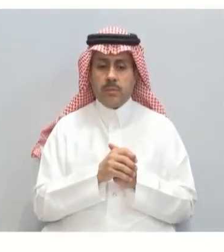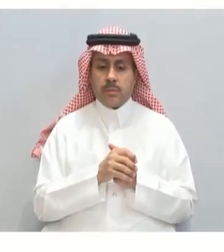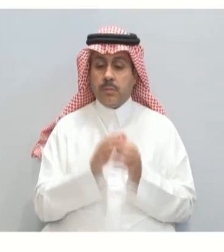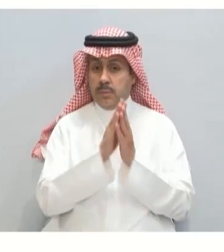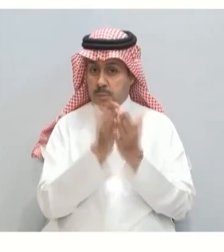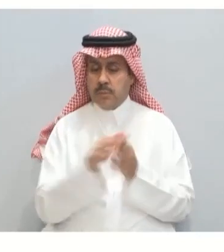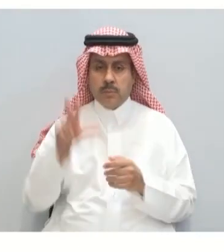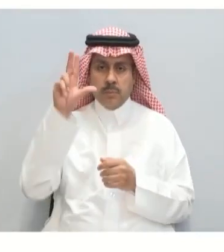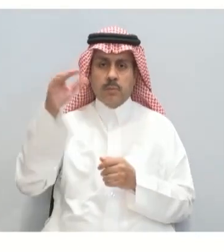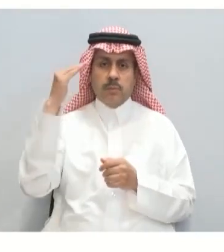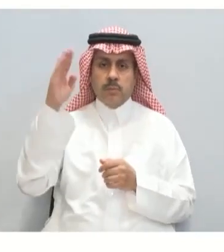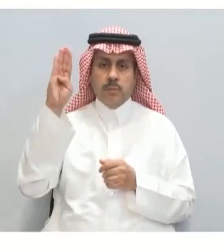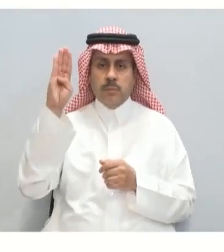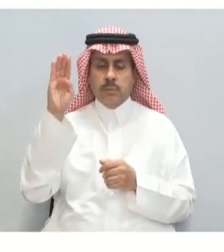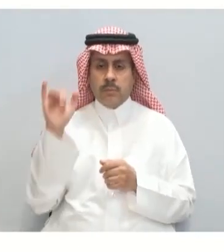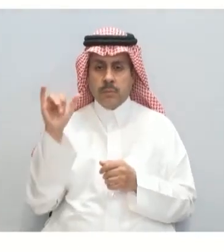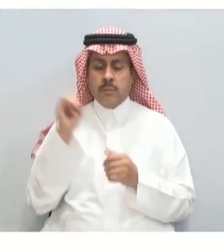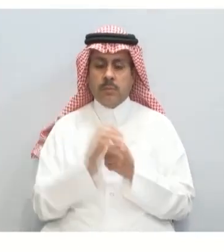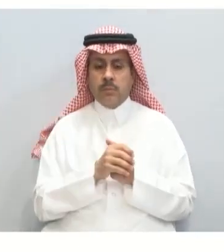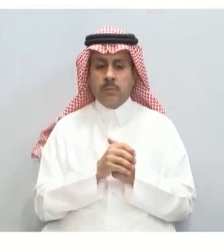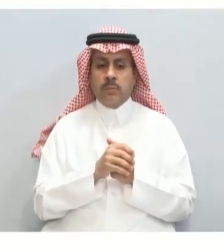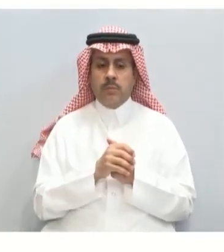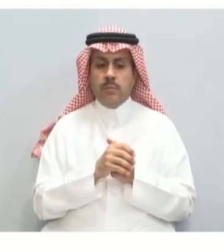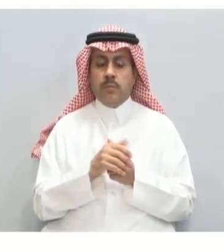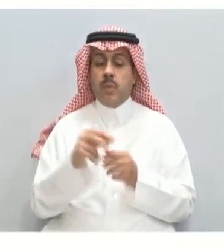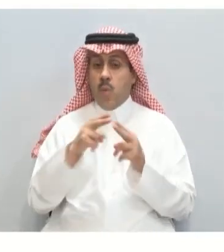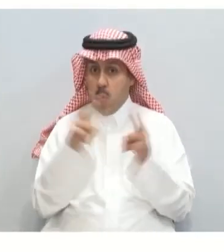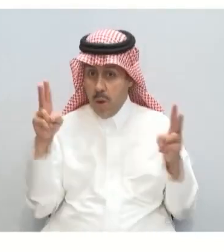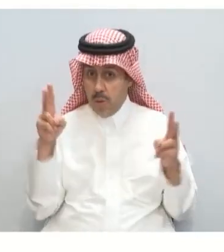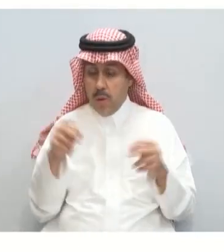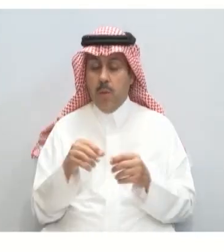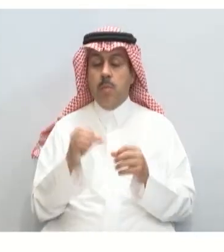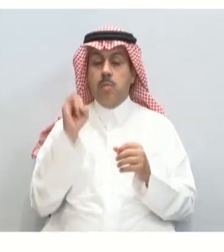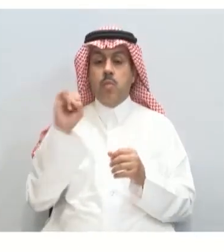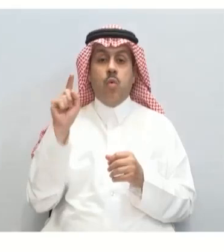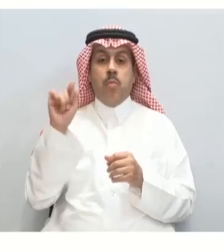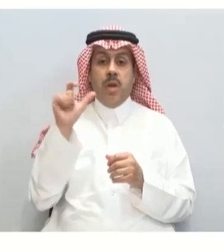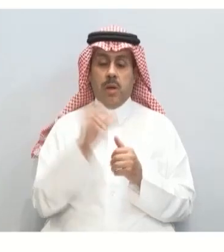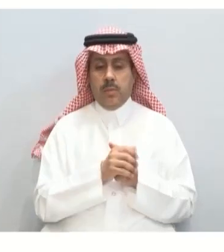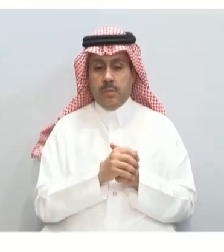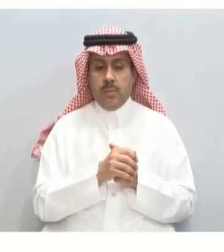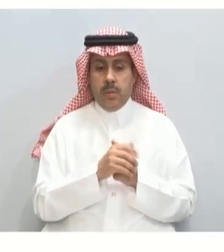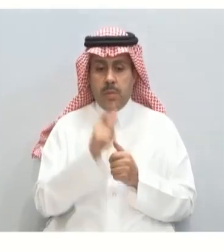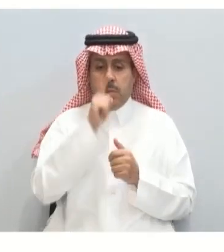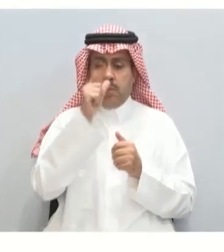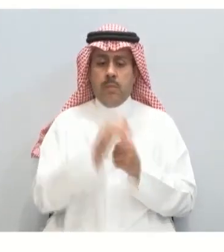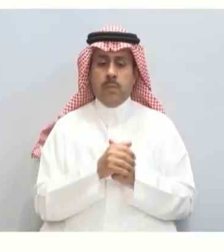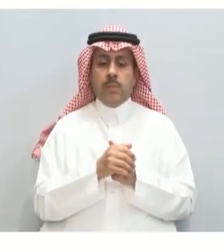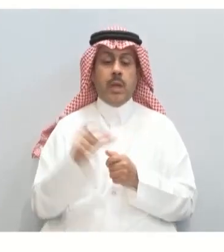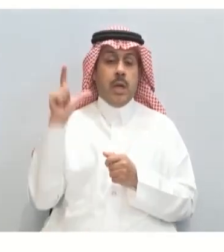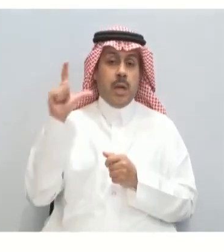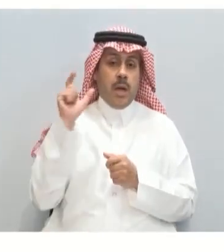الحكيم ما المراد بالحكيم هنا اي الواضح المبين في قوله تعالى اكان